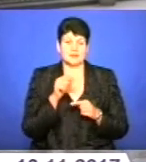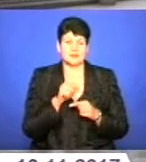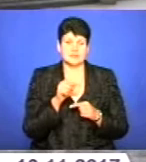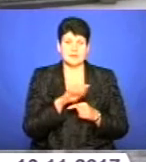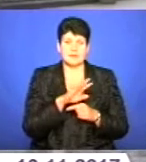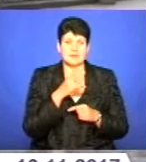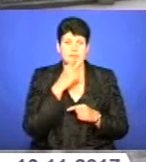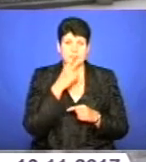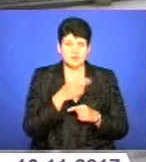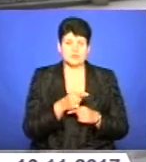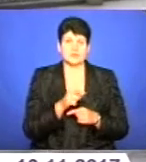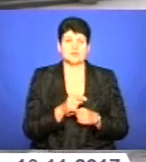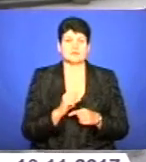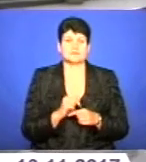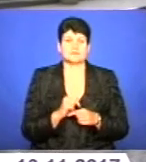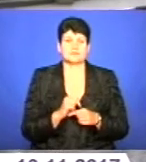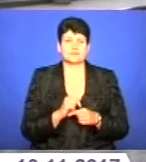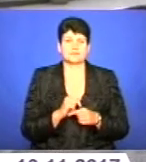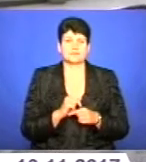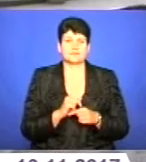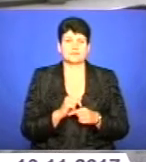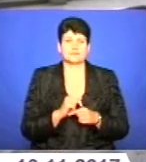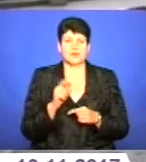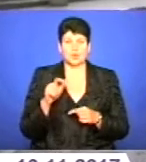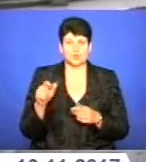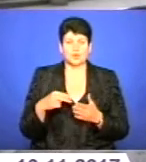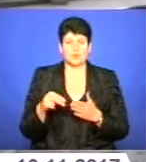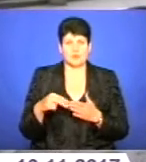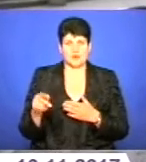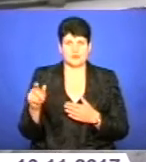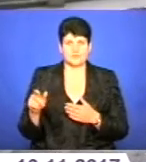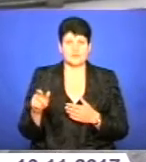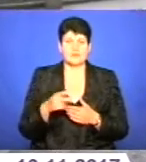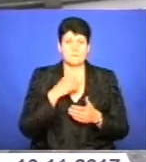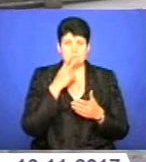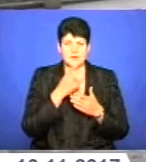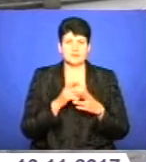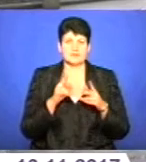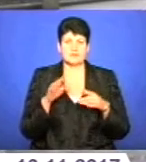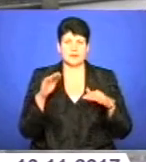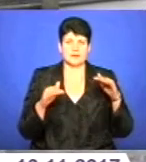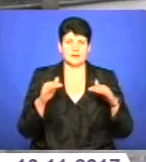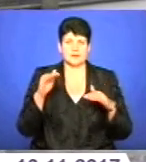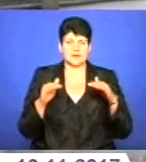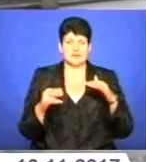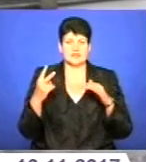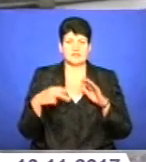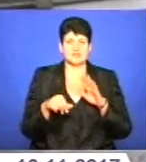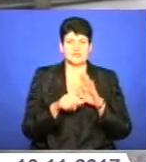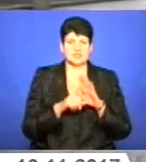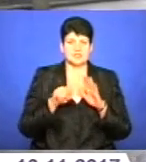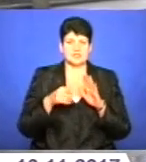і непередбачуваність в прийдешньому люди купують і бачать, як вона хитається.